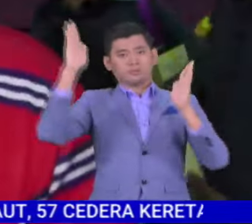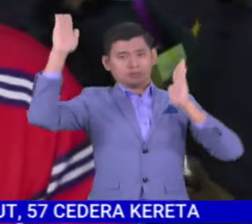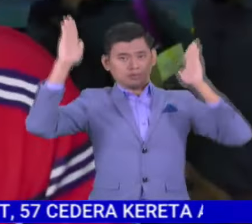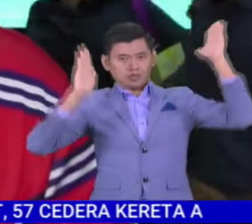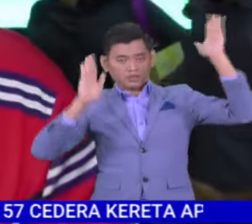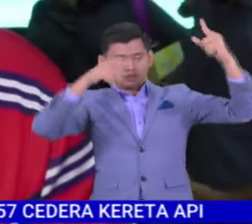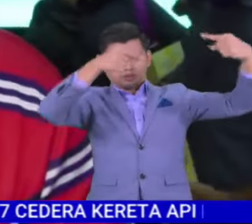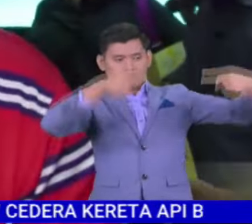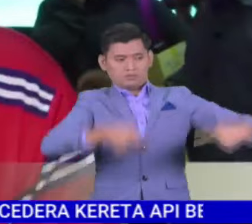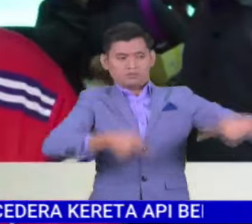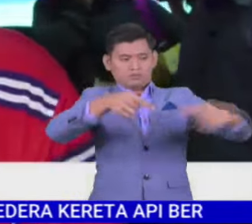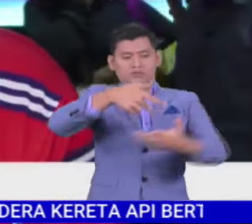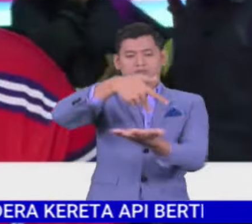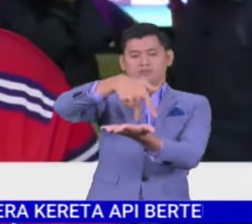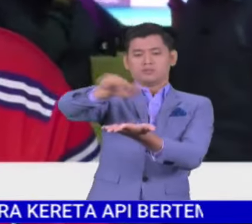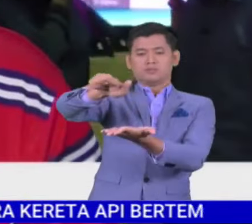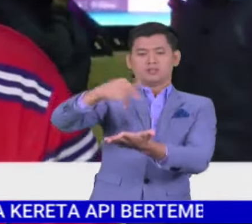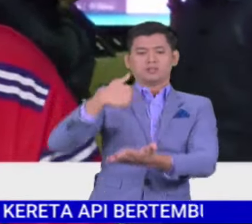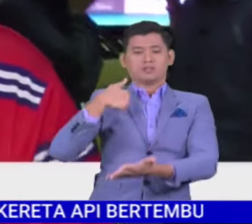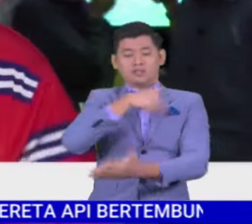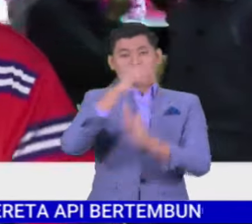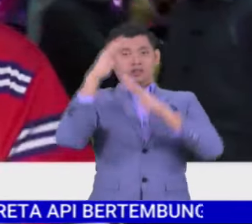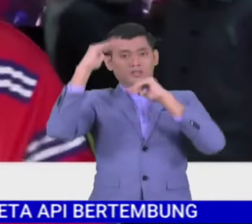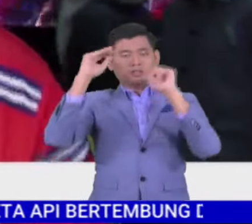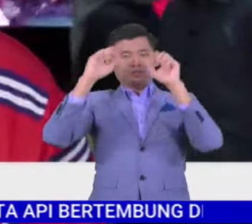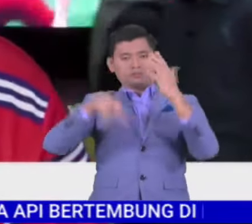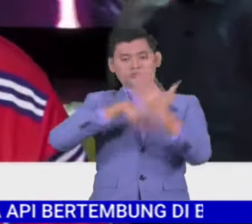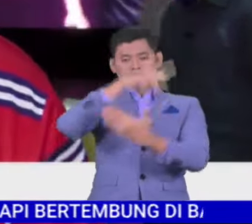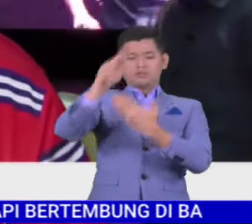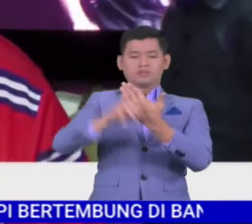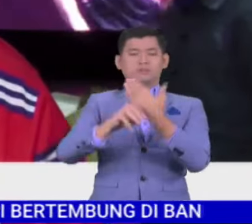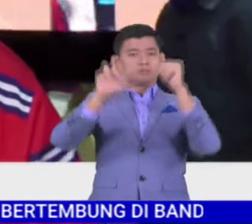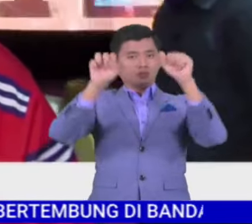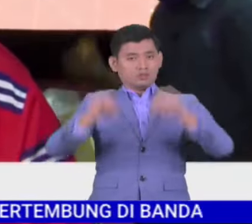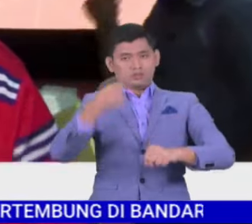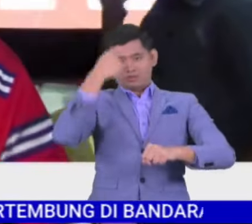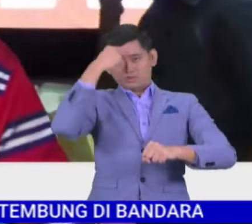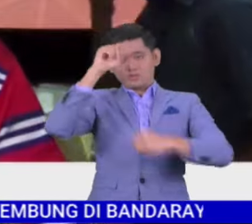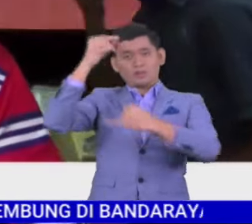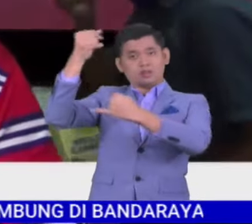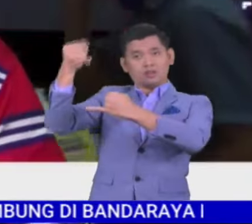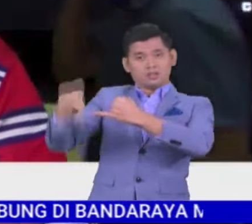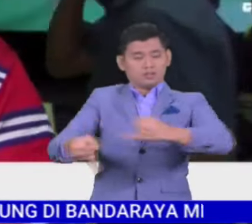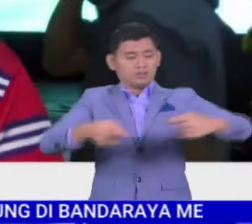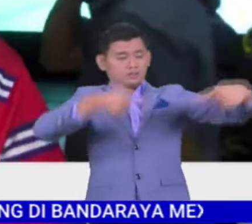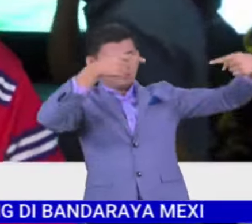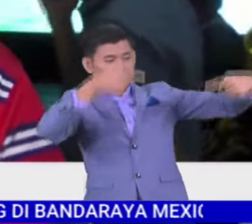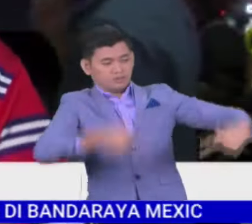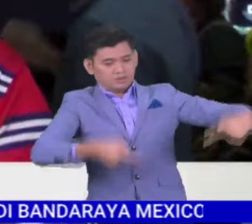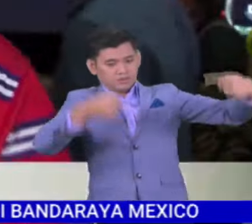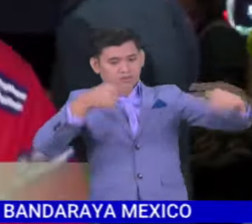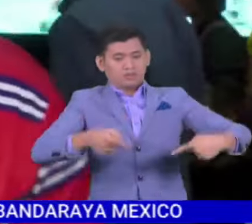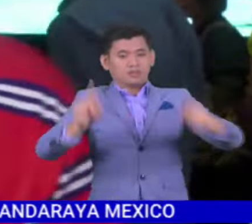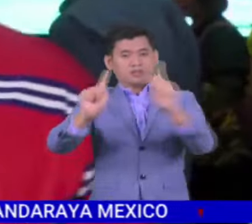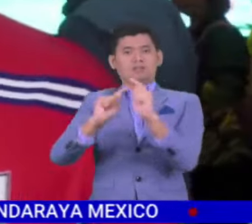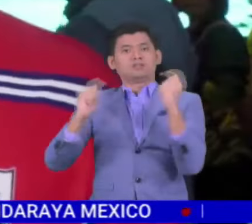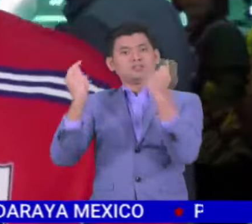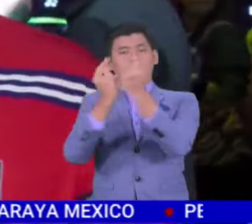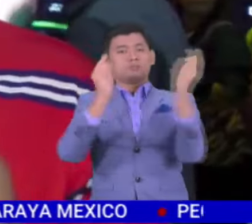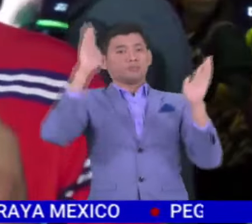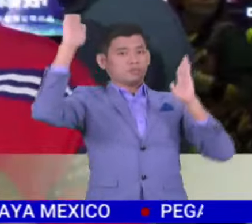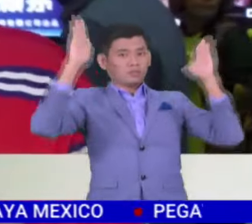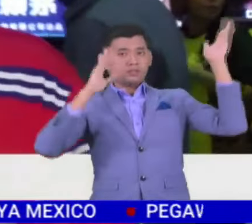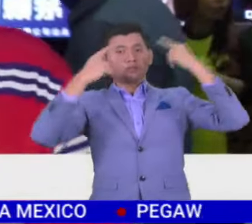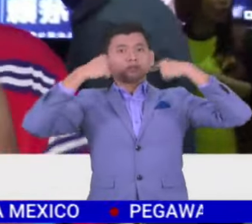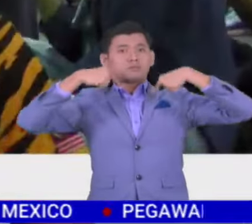mudah-mudahan kita dapat lanjutkan program ini untuk final nanti dimana harimau melayang masuk ke postingan akhir